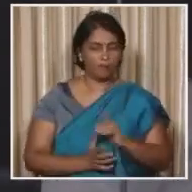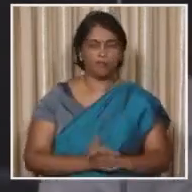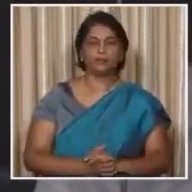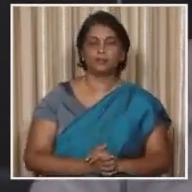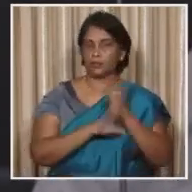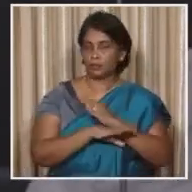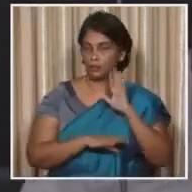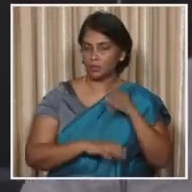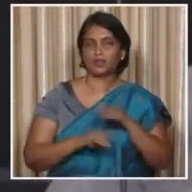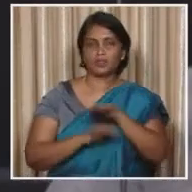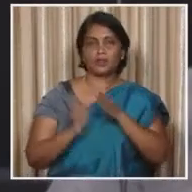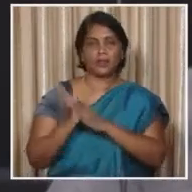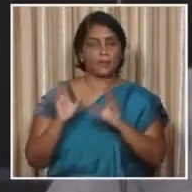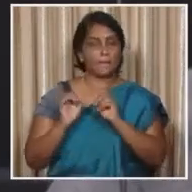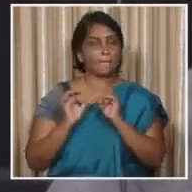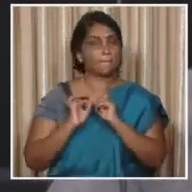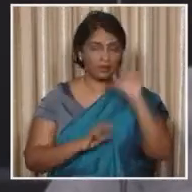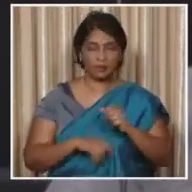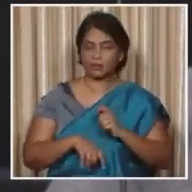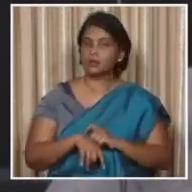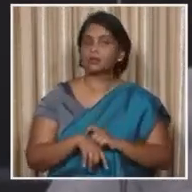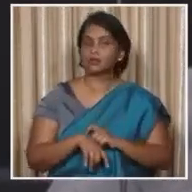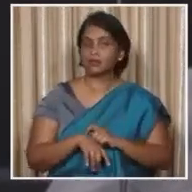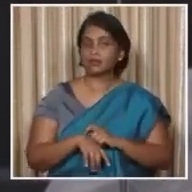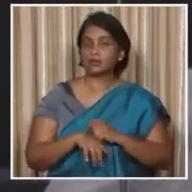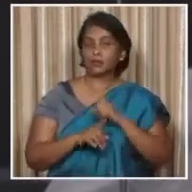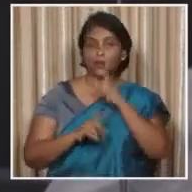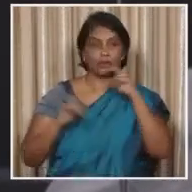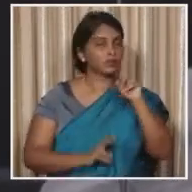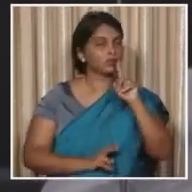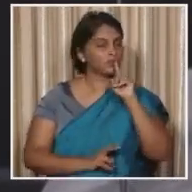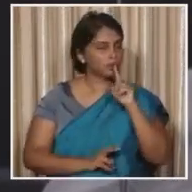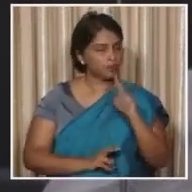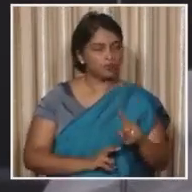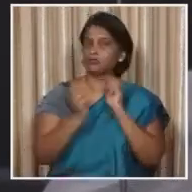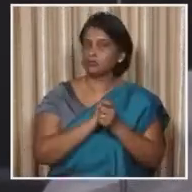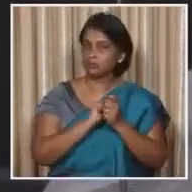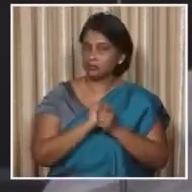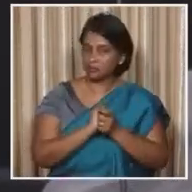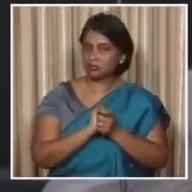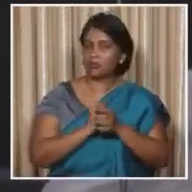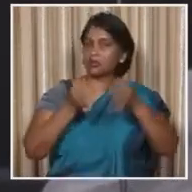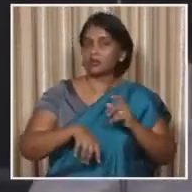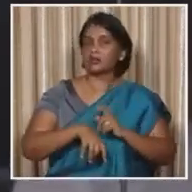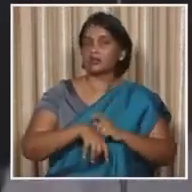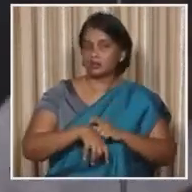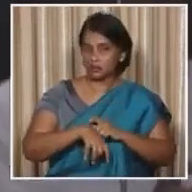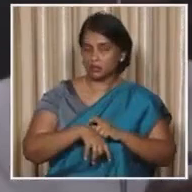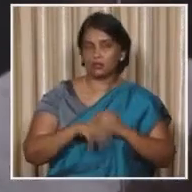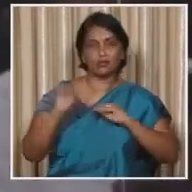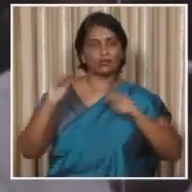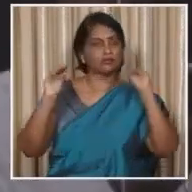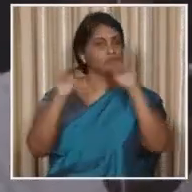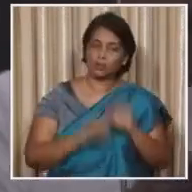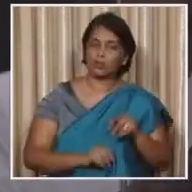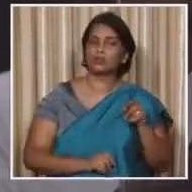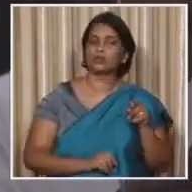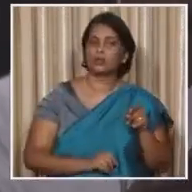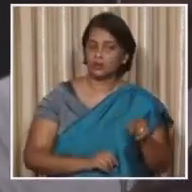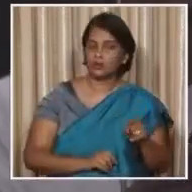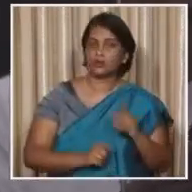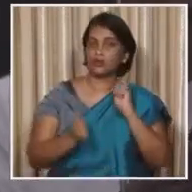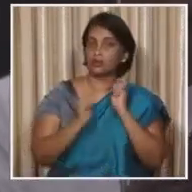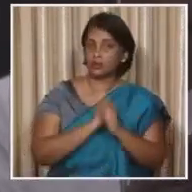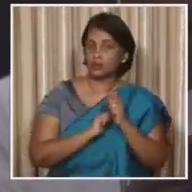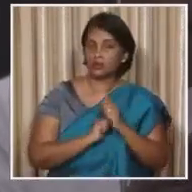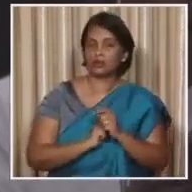කළා. පසුගිය අර ඔන්ලයින් පනත ගෙනාපු වෙලාවේ ඒ ශ්‍රේෂ්ඨාධිකරණයේ දීපු සංශෝධන නියමිත පරිදි ඇතුළත් කරනවා වෙනුවට ඒ